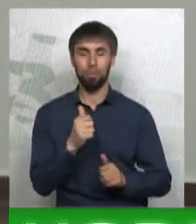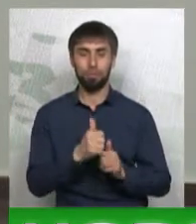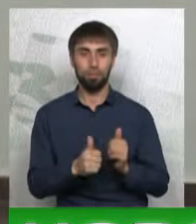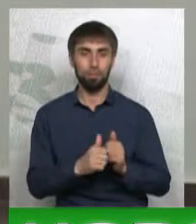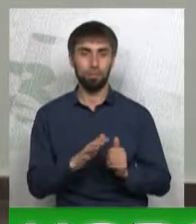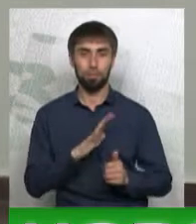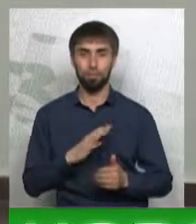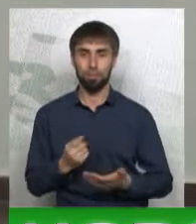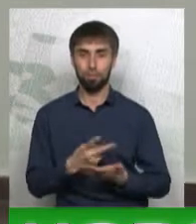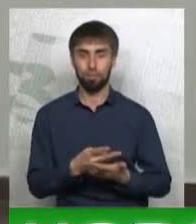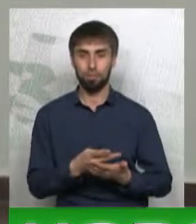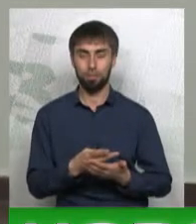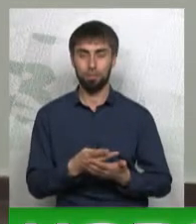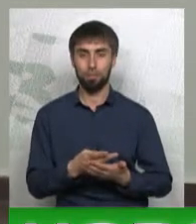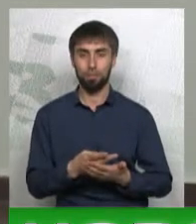поступают уже